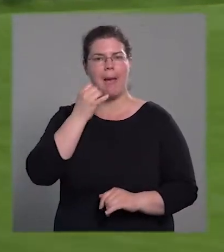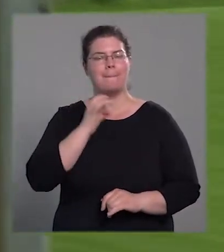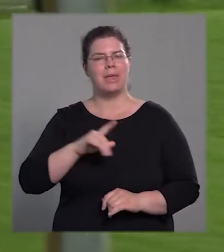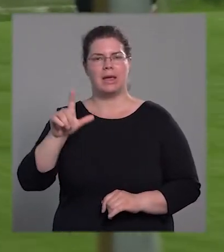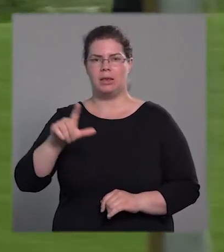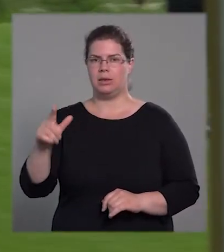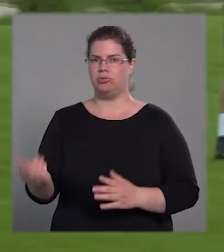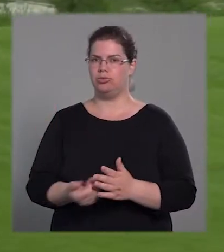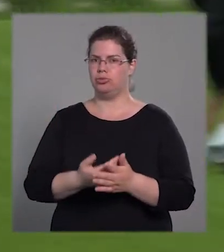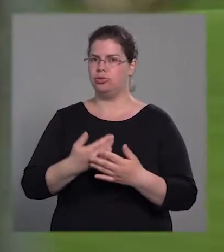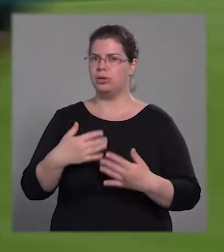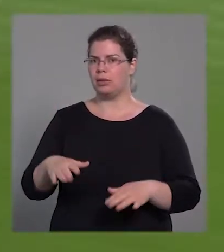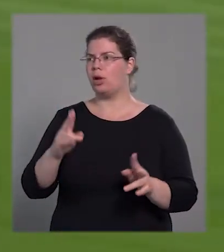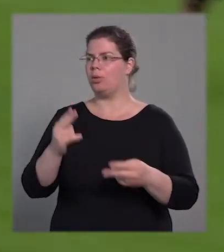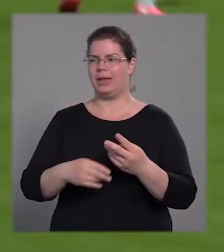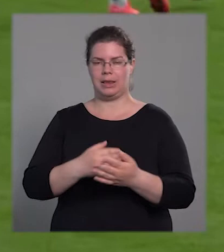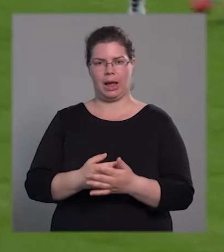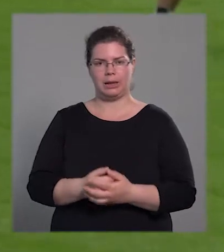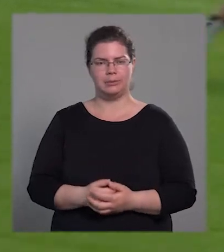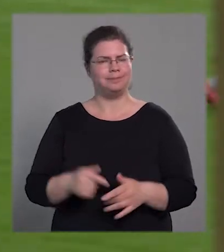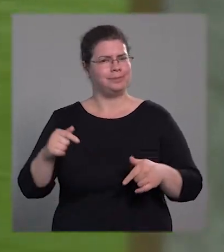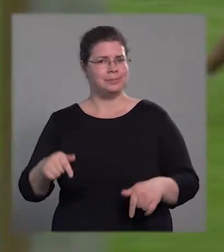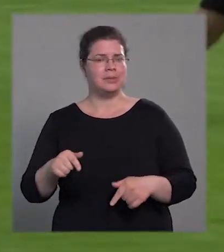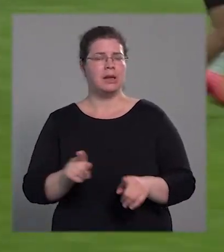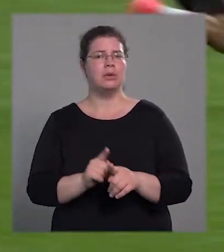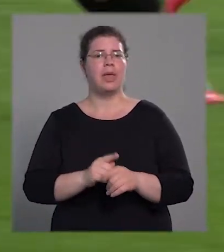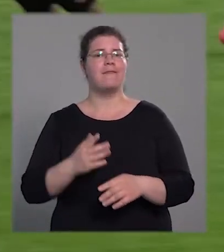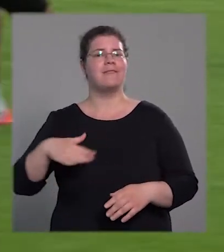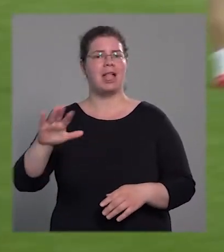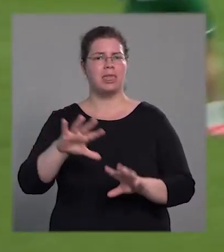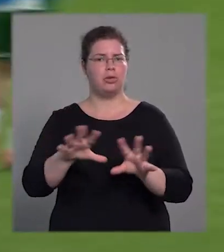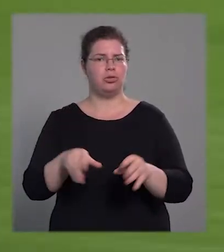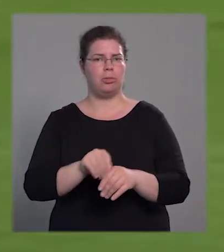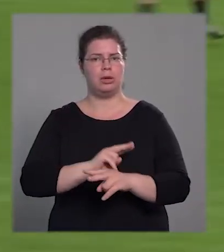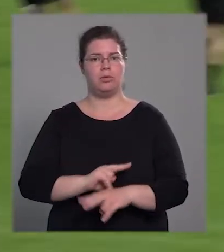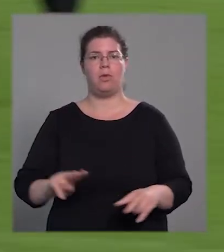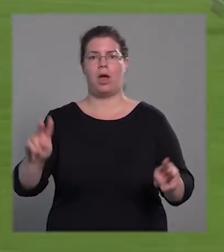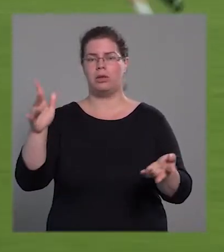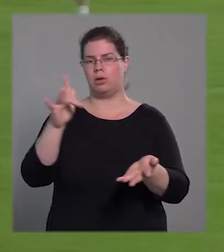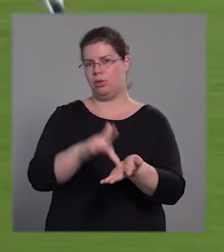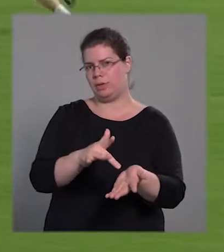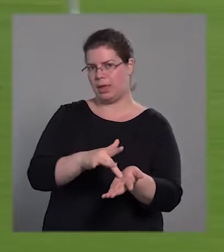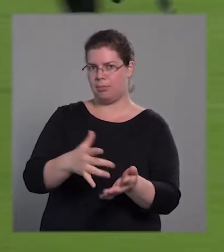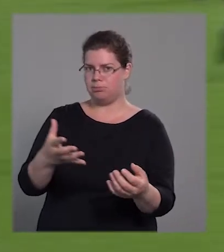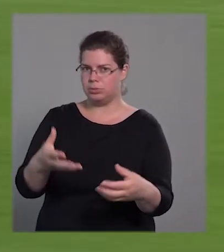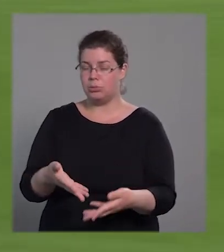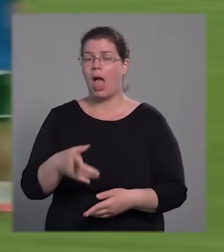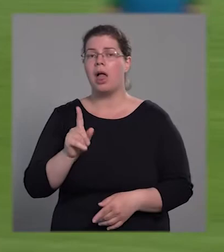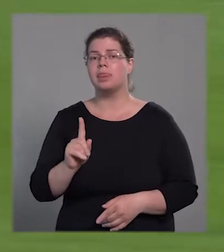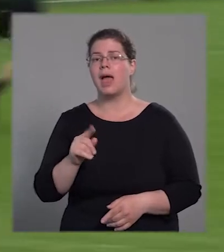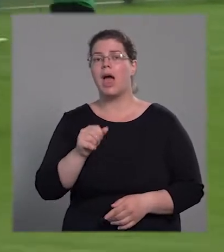álljanak. Ugye itt a felnőtt csapat van most ennek a beszélgetésnek a középpontjában, de hát a